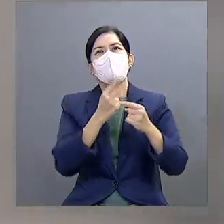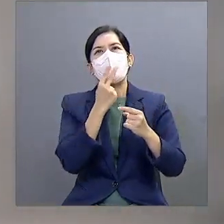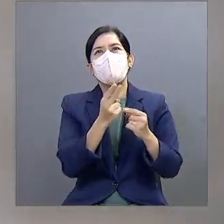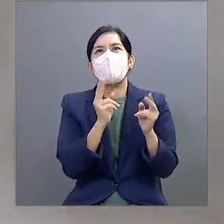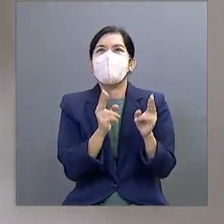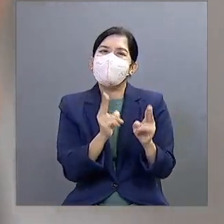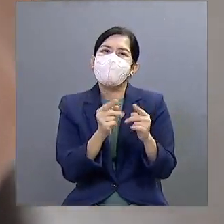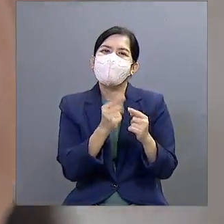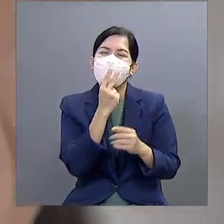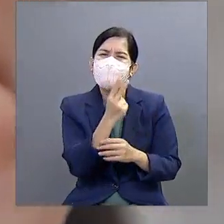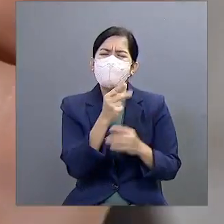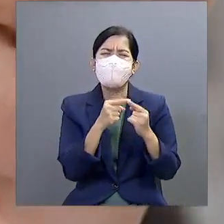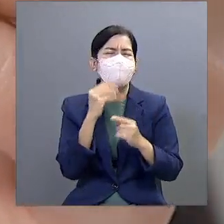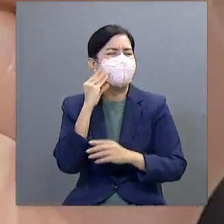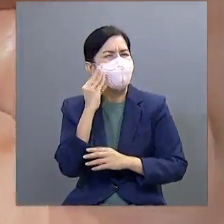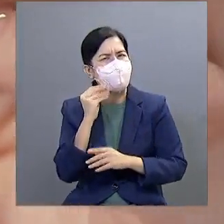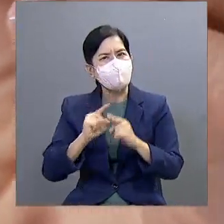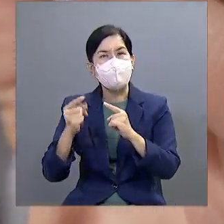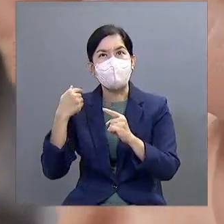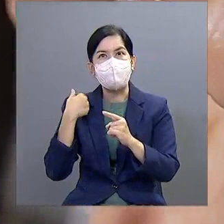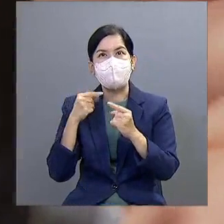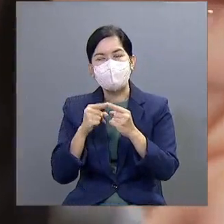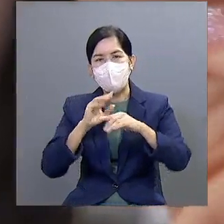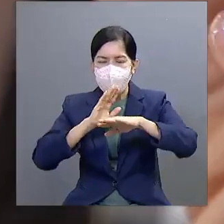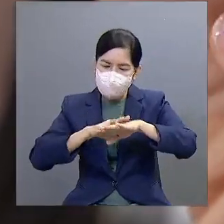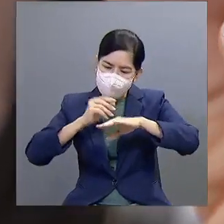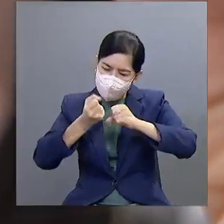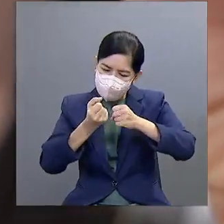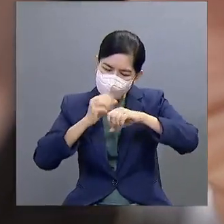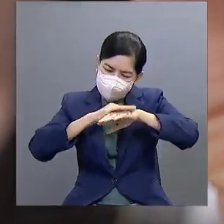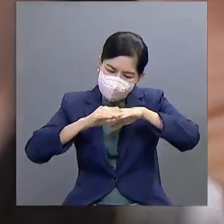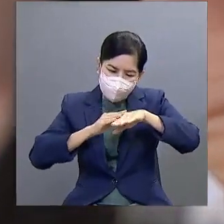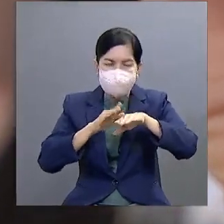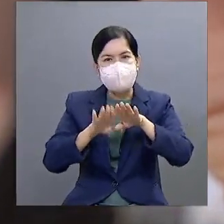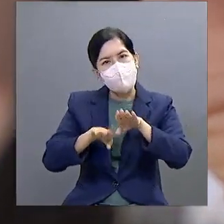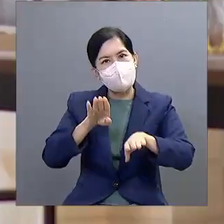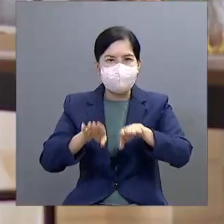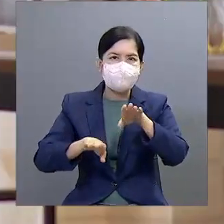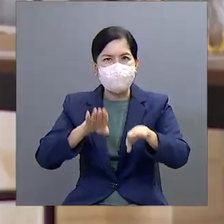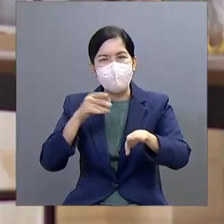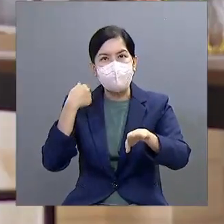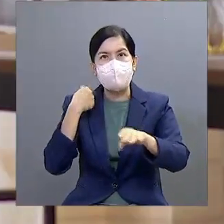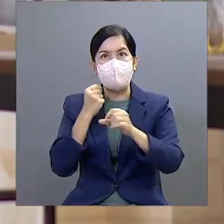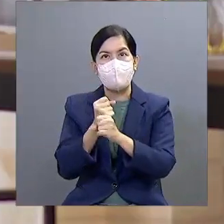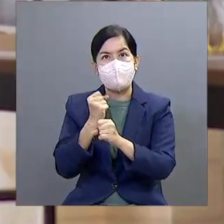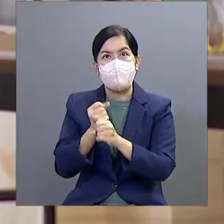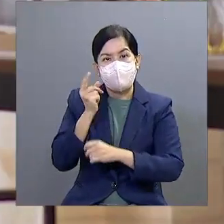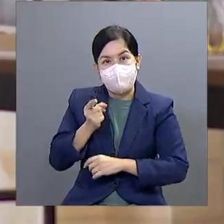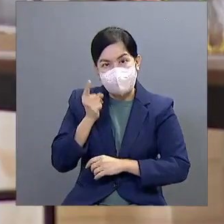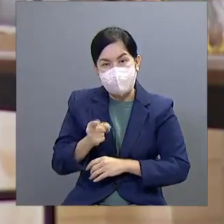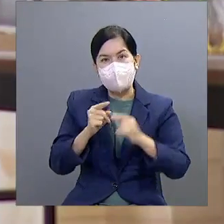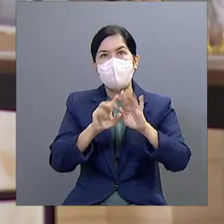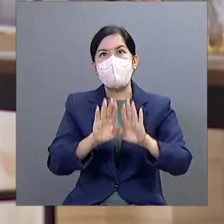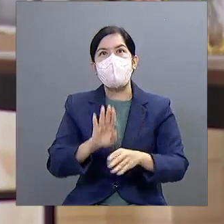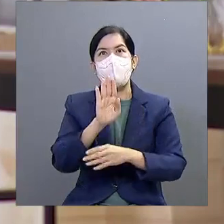นี้ก็จะปั้นมือปั้นเท้าทีนี้เราก็จะได้การปั้นบอดี้ฟิกเกอร์จริงๆที่เป็นกล้ามเนื้อของเด็กเป็นนิ้วเท้